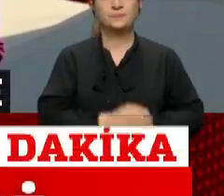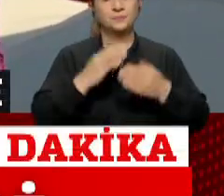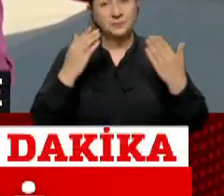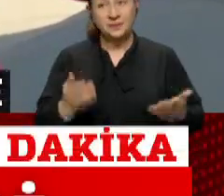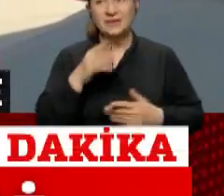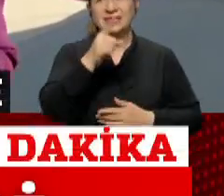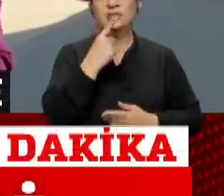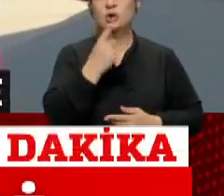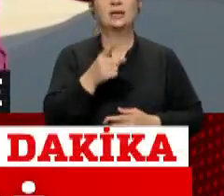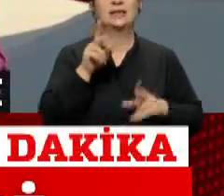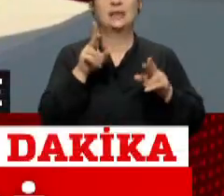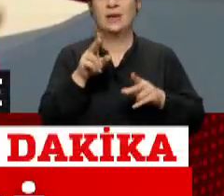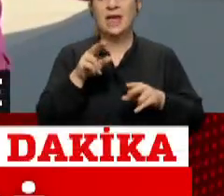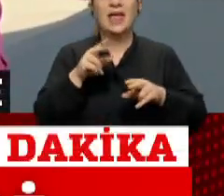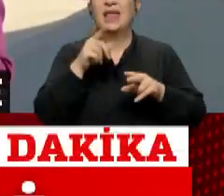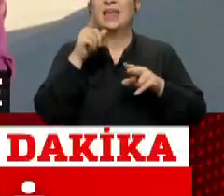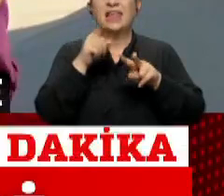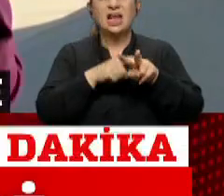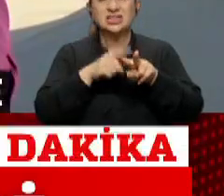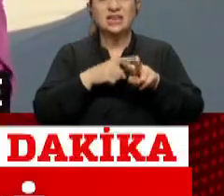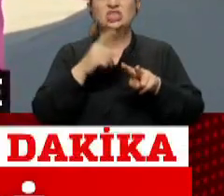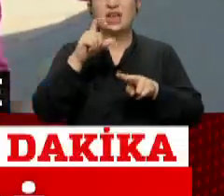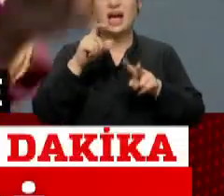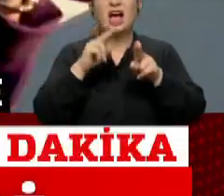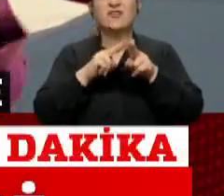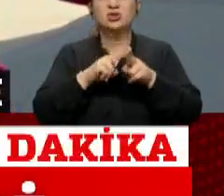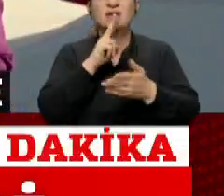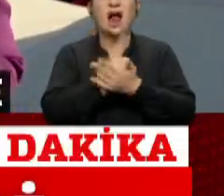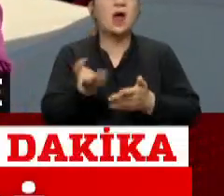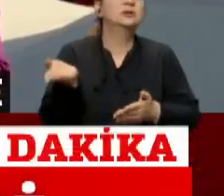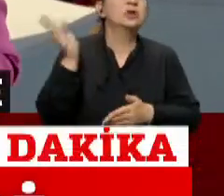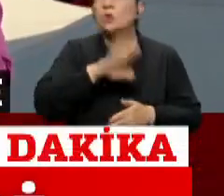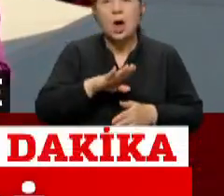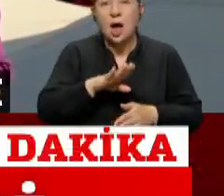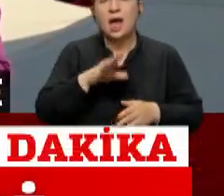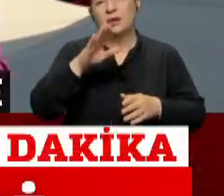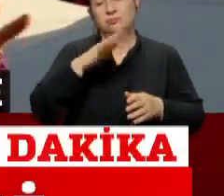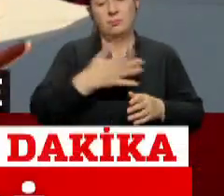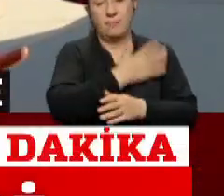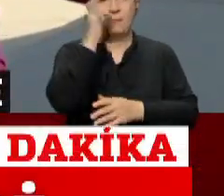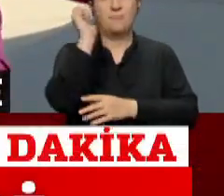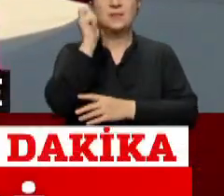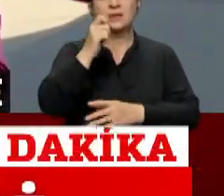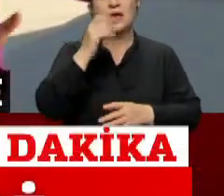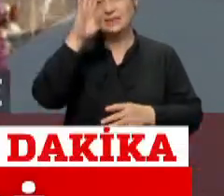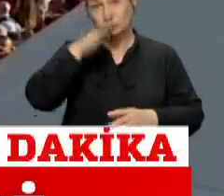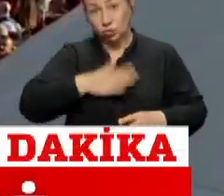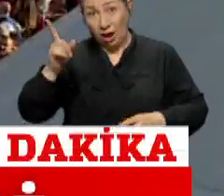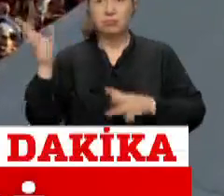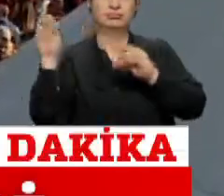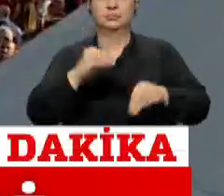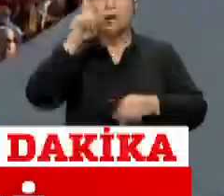Evet, senin de söylediğin gibi Yargıtay'ın Canan Kaftancıoğlu kararının ardından miting İstanbul'a alındı. Bursa'daydı ve bir hafta